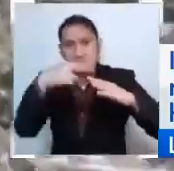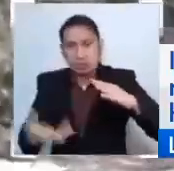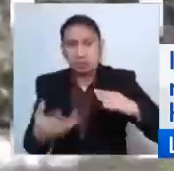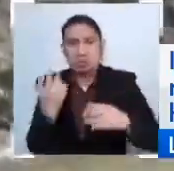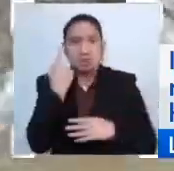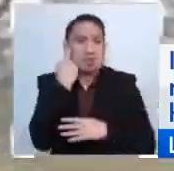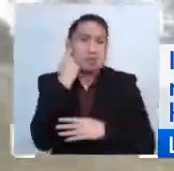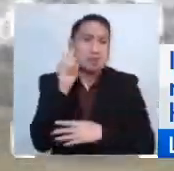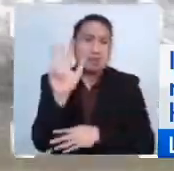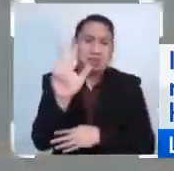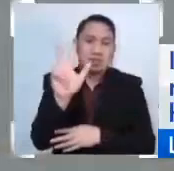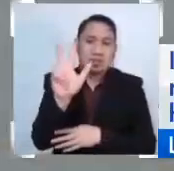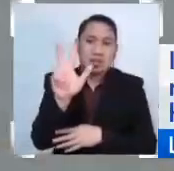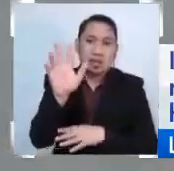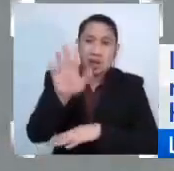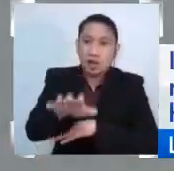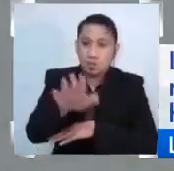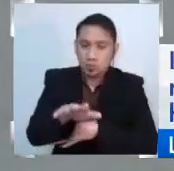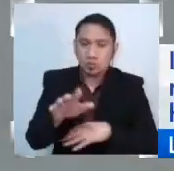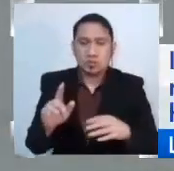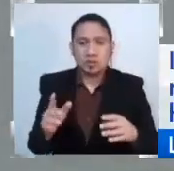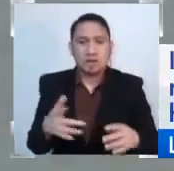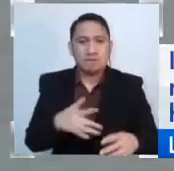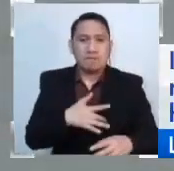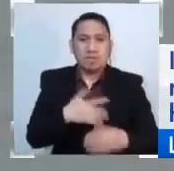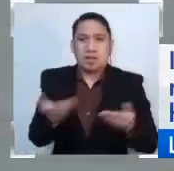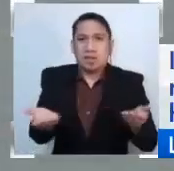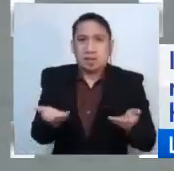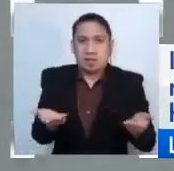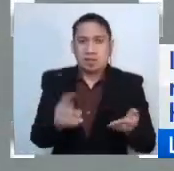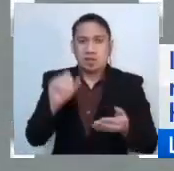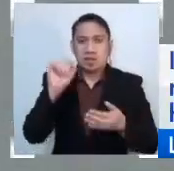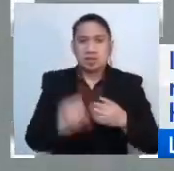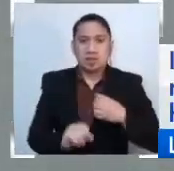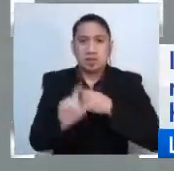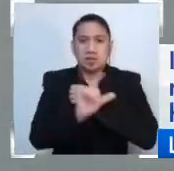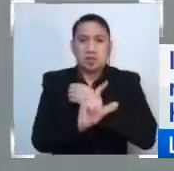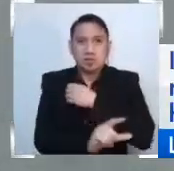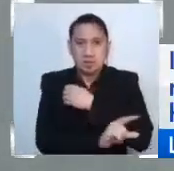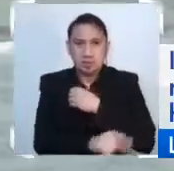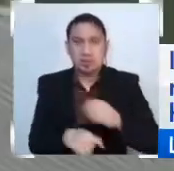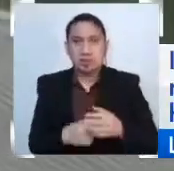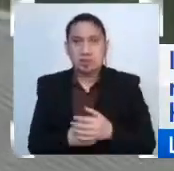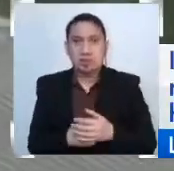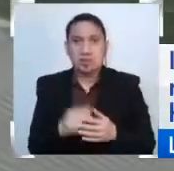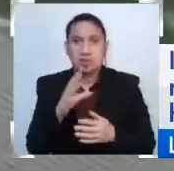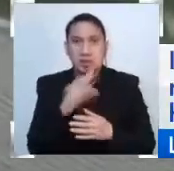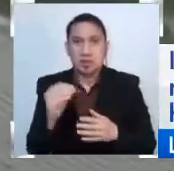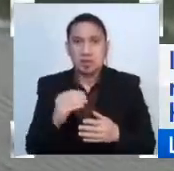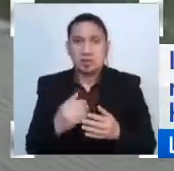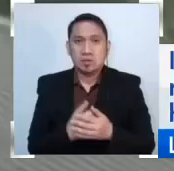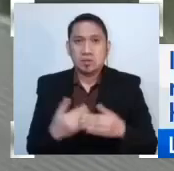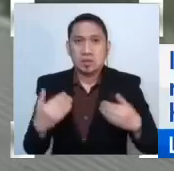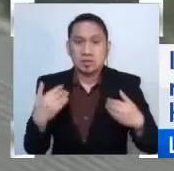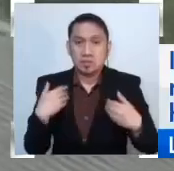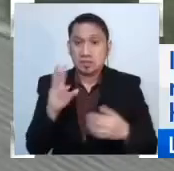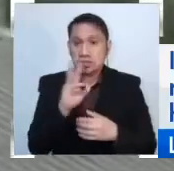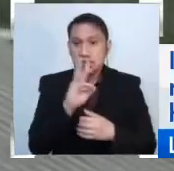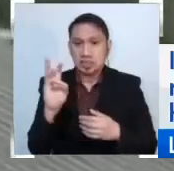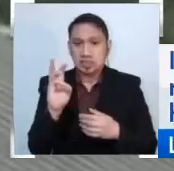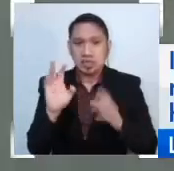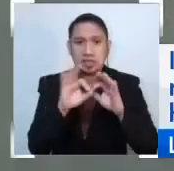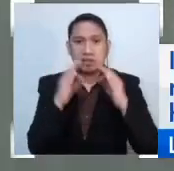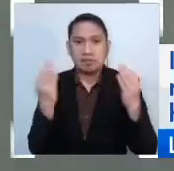unang maramdaman ang bagyong Odette dito sa Liloan sa Southern Leyte. Bago nito ay lampas 600 pamilya ang sapilitang